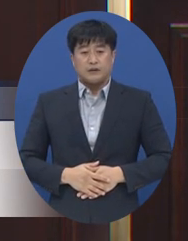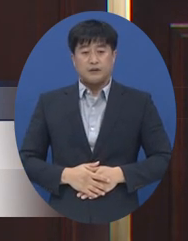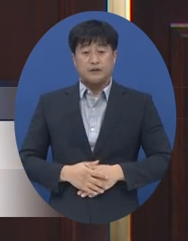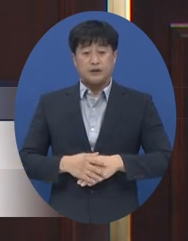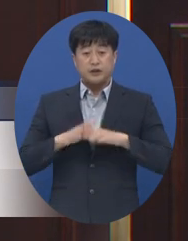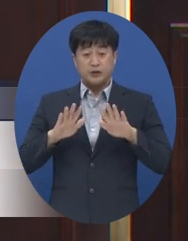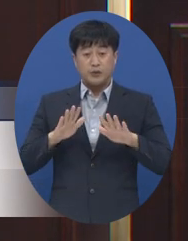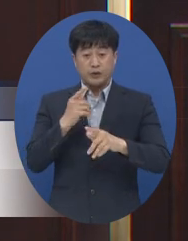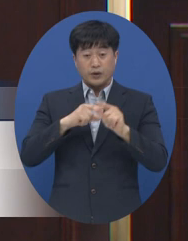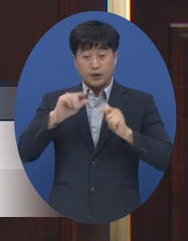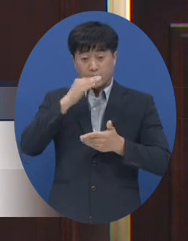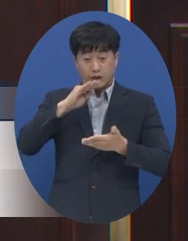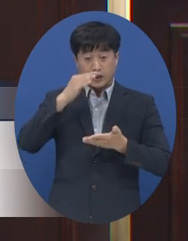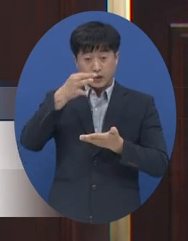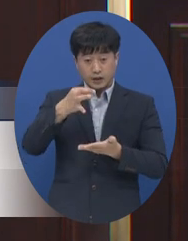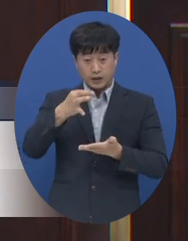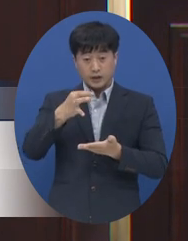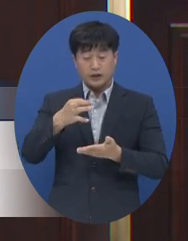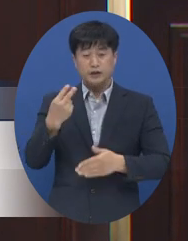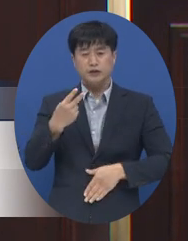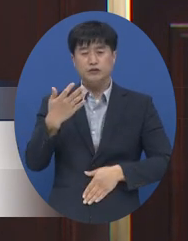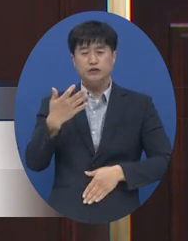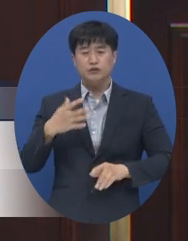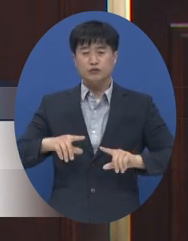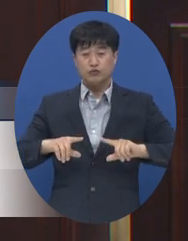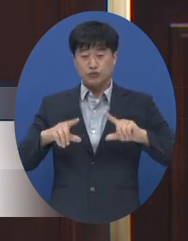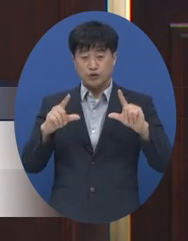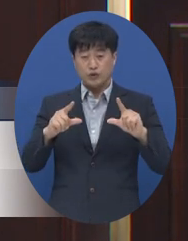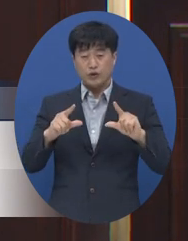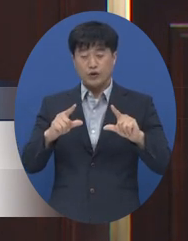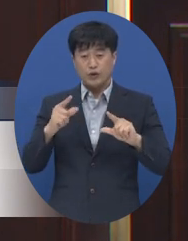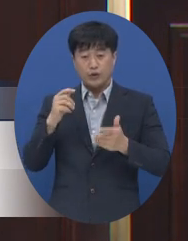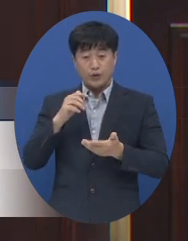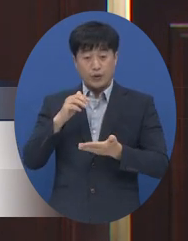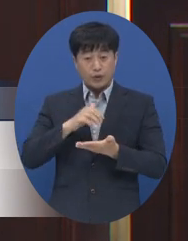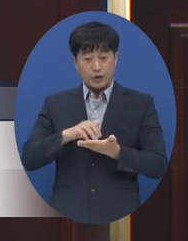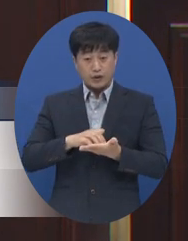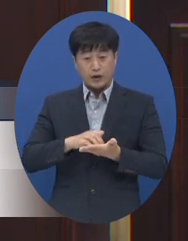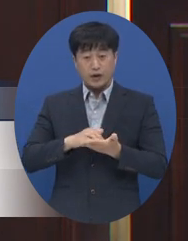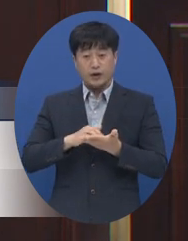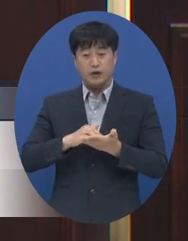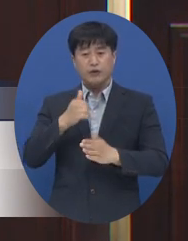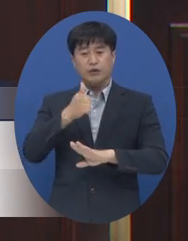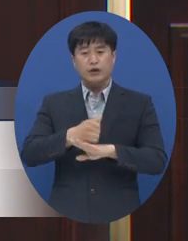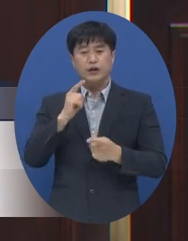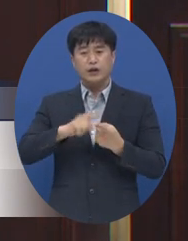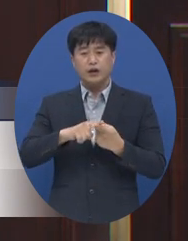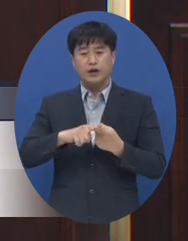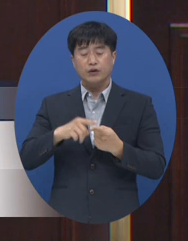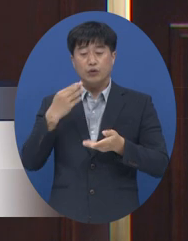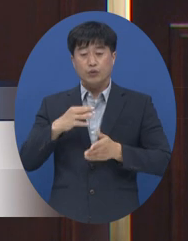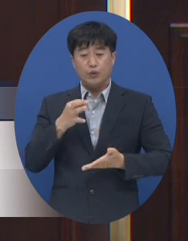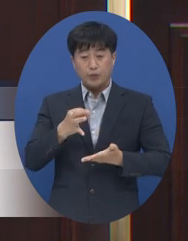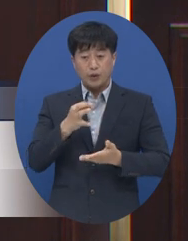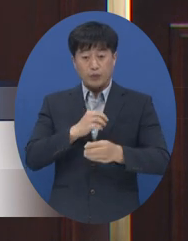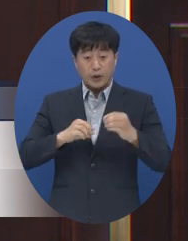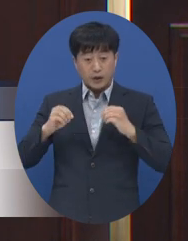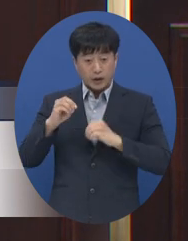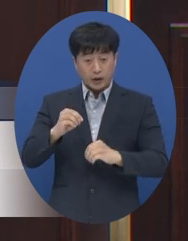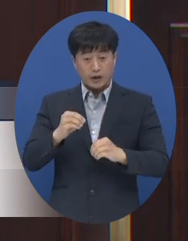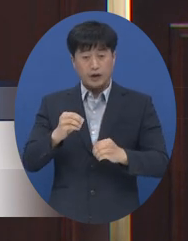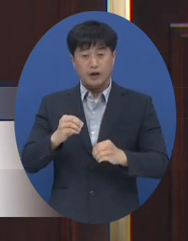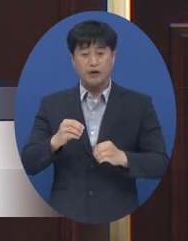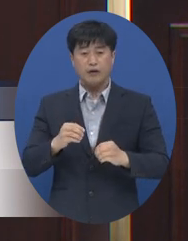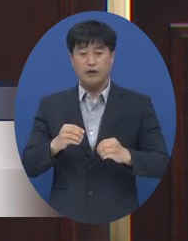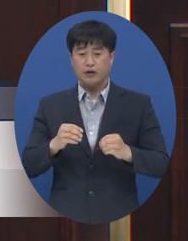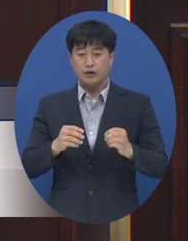이번 추가 경정 예산안은 2019 회계연도 결산에 따른 도비 반환금과